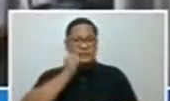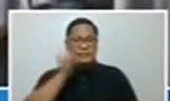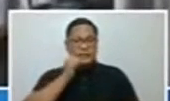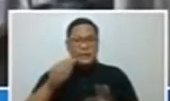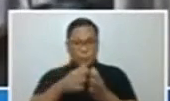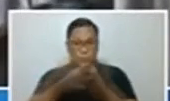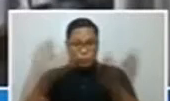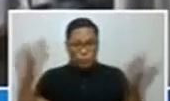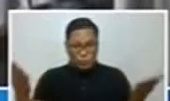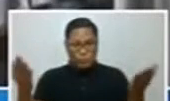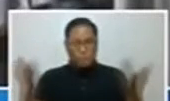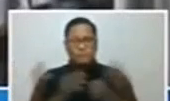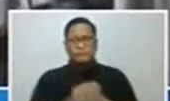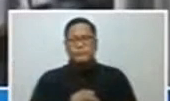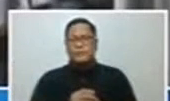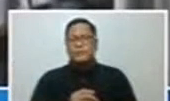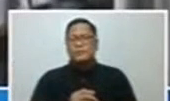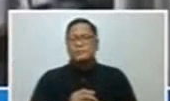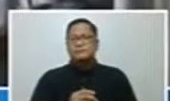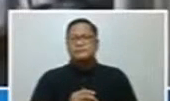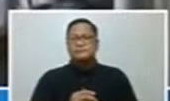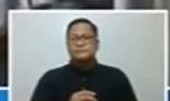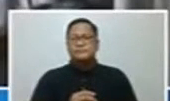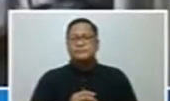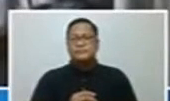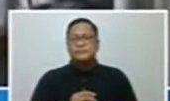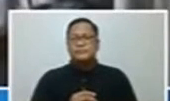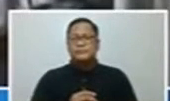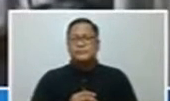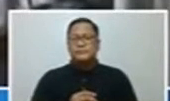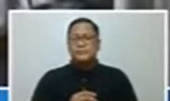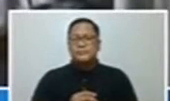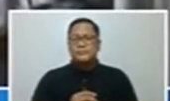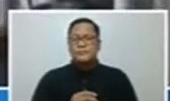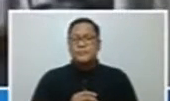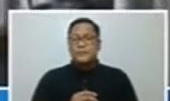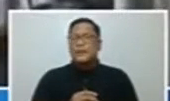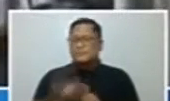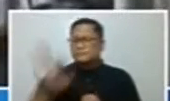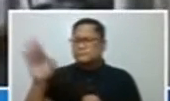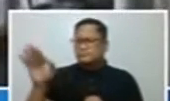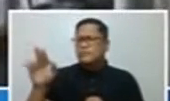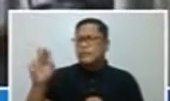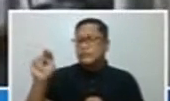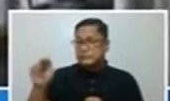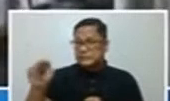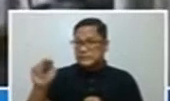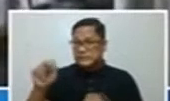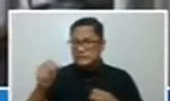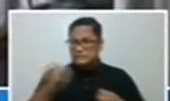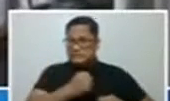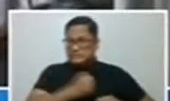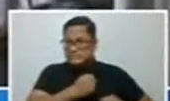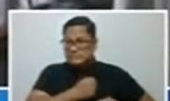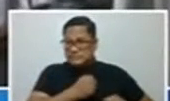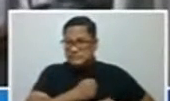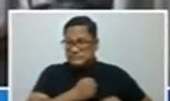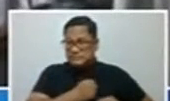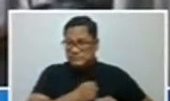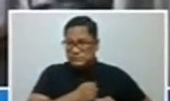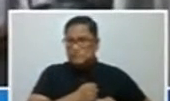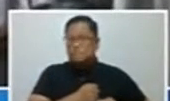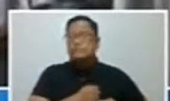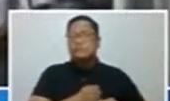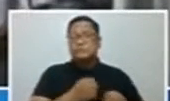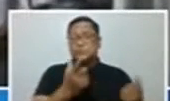rin tayo mga galing sa Bicol, galing sa Region 6 at galing sa Manila. Kasi gusto nating,